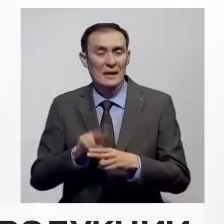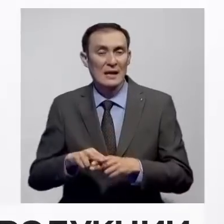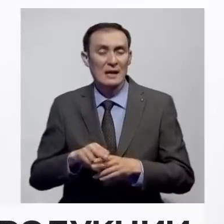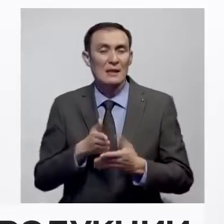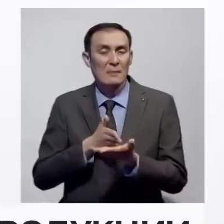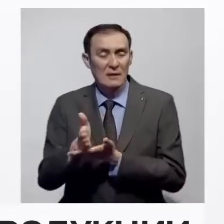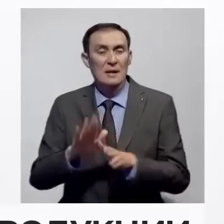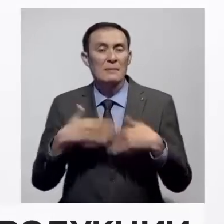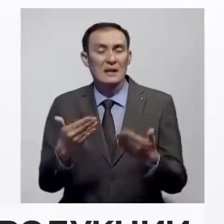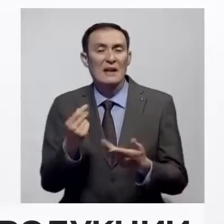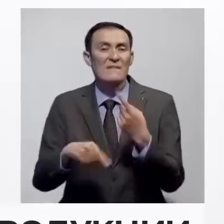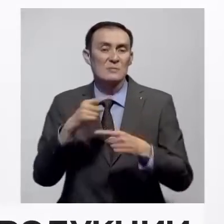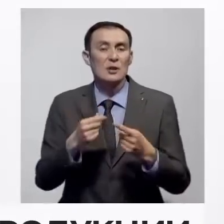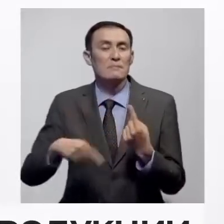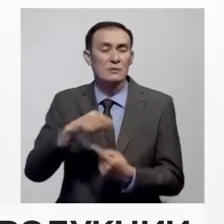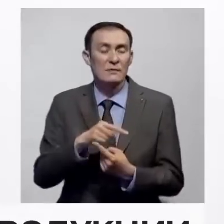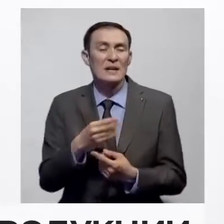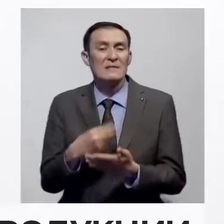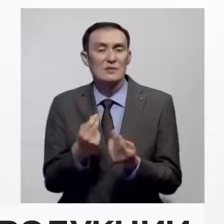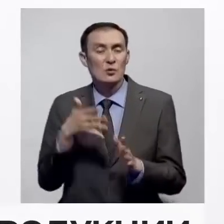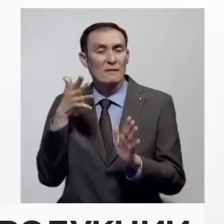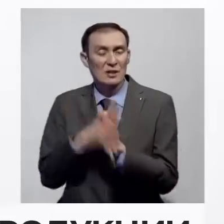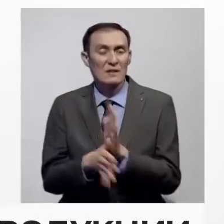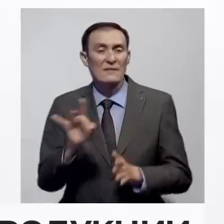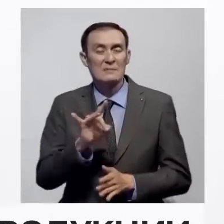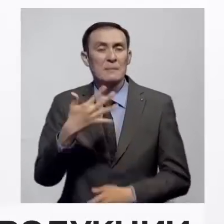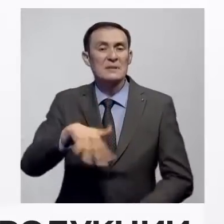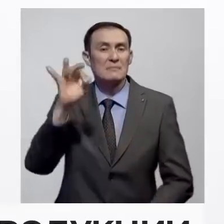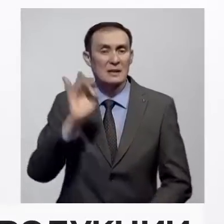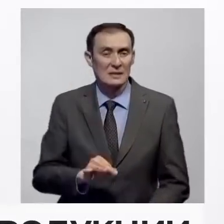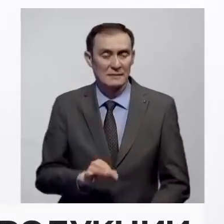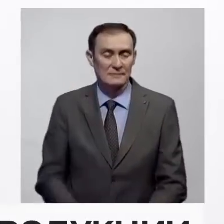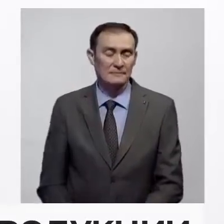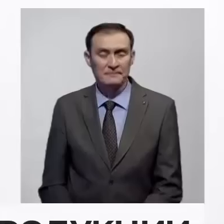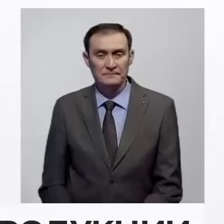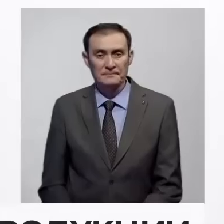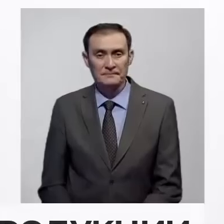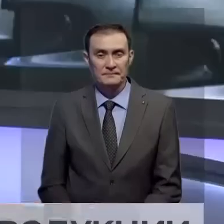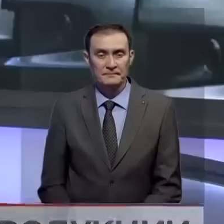направление, мы предлагаем возмещать бизнесу инвестиционные вложения в размере 50%.